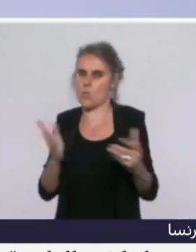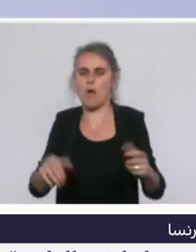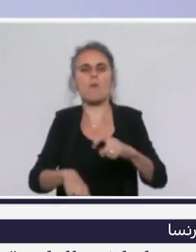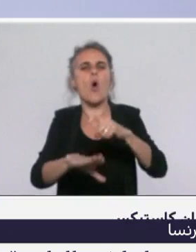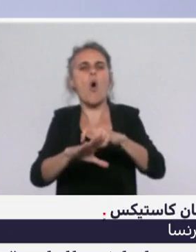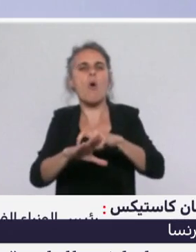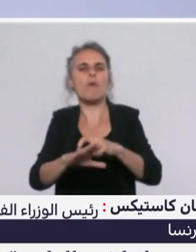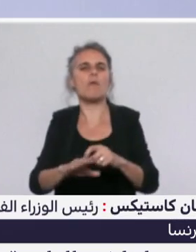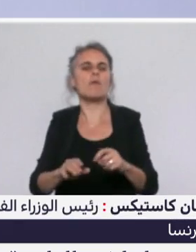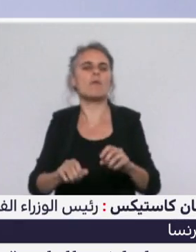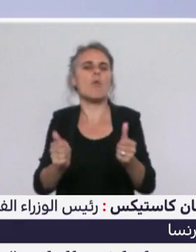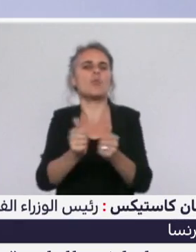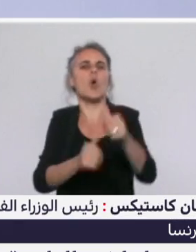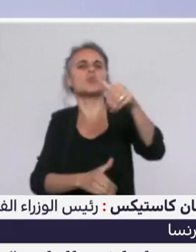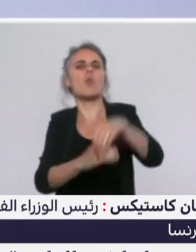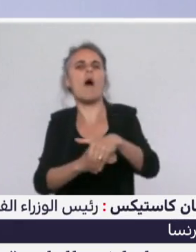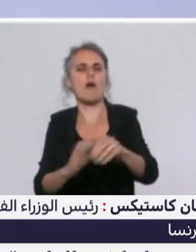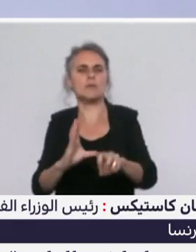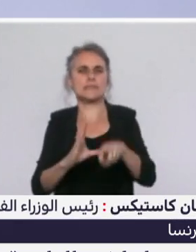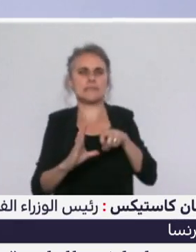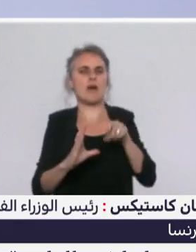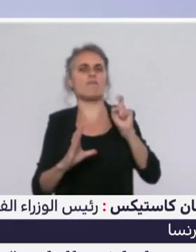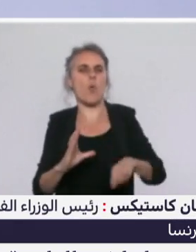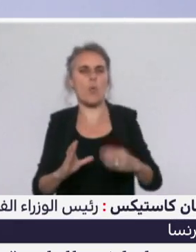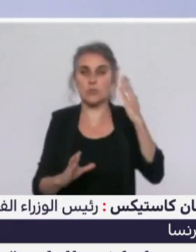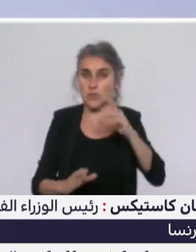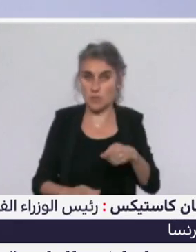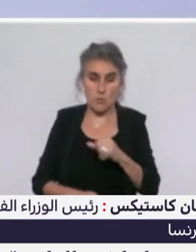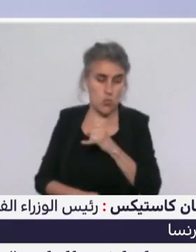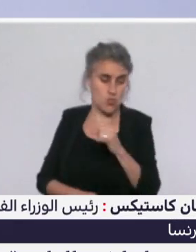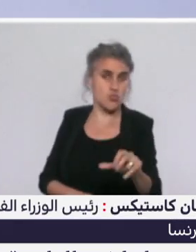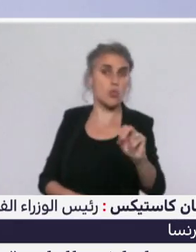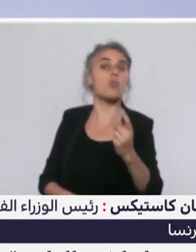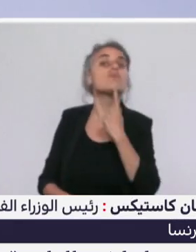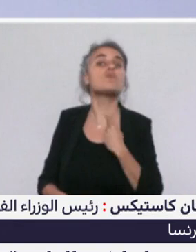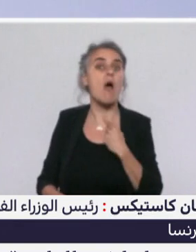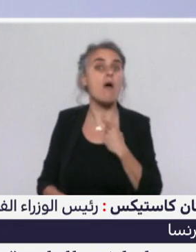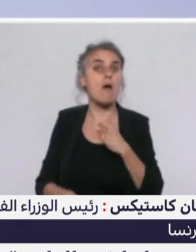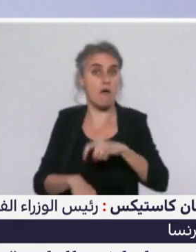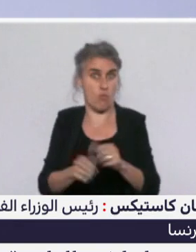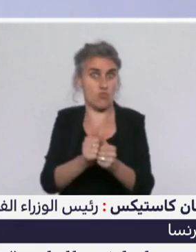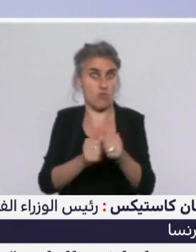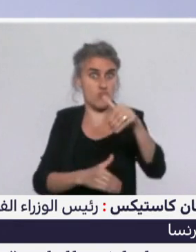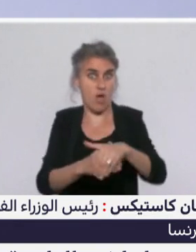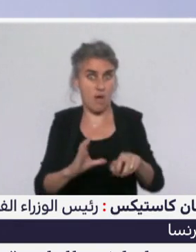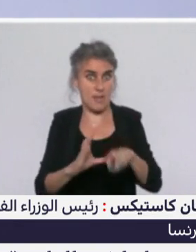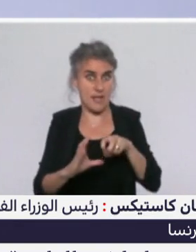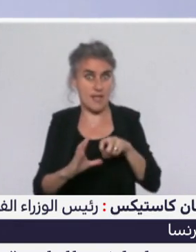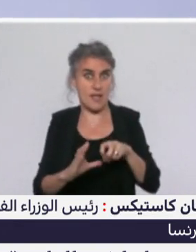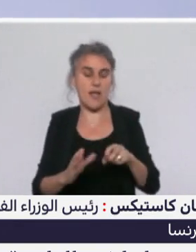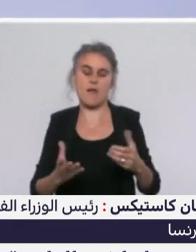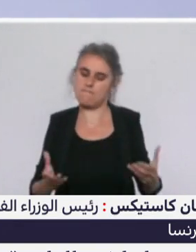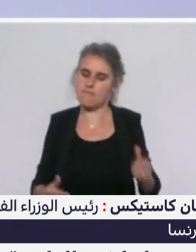حظر التجوال المفروض في الحادي عشر ليلا في البلاد والذي كان مقررا ان ينتهي في ثلاثين من شهر يونيو الجاري سينتهي يوم الاحد